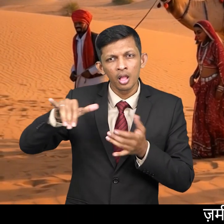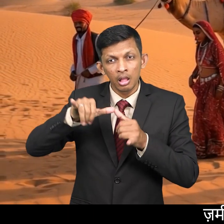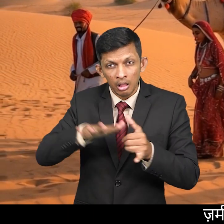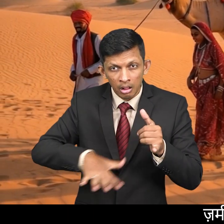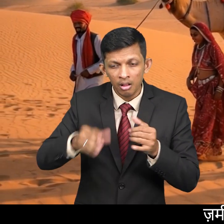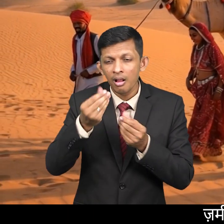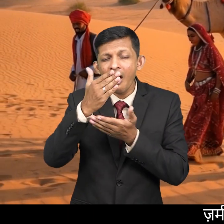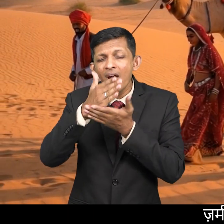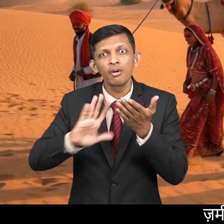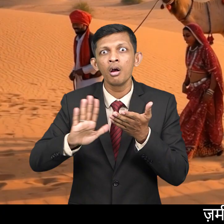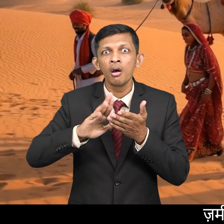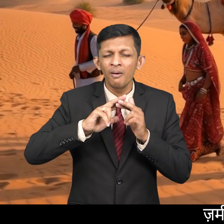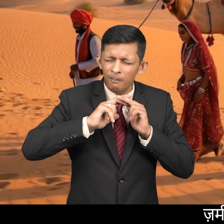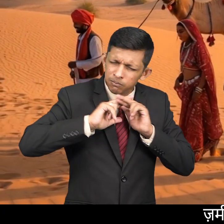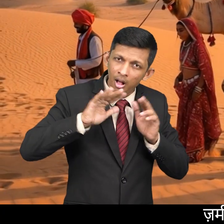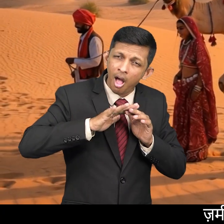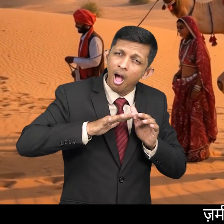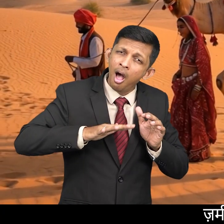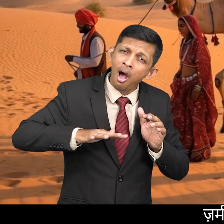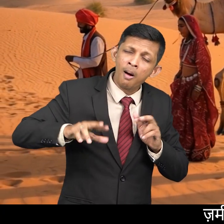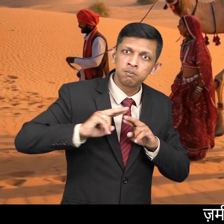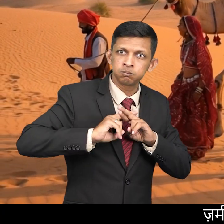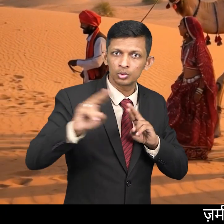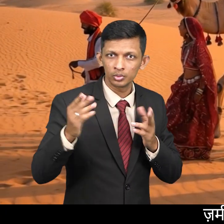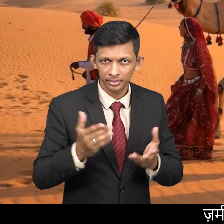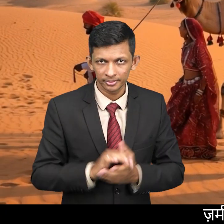जमीन पूरी तरह से रेत से भरी है।